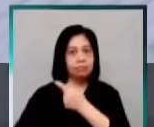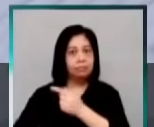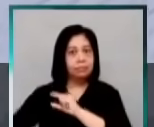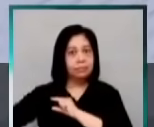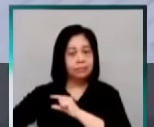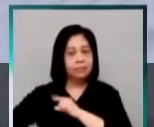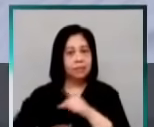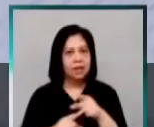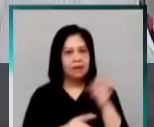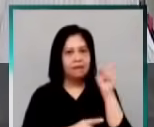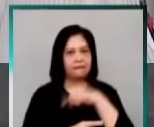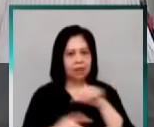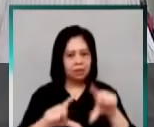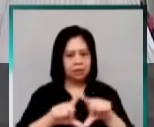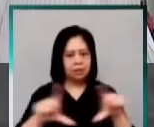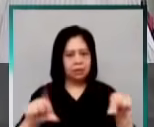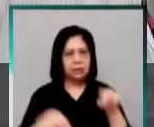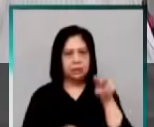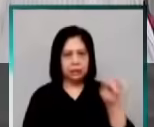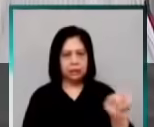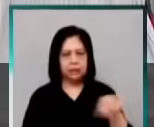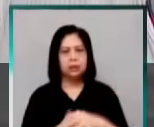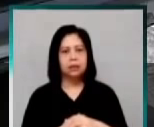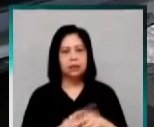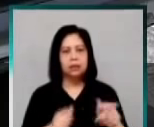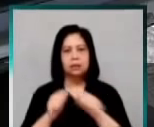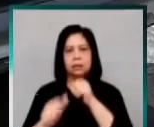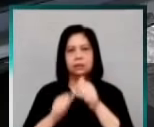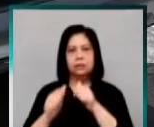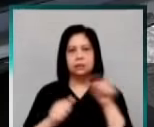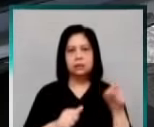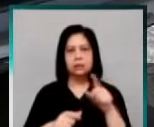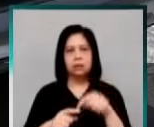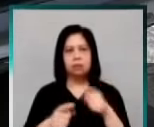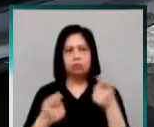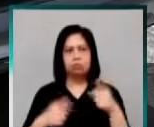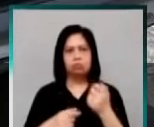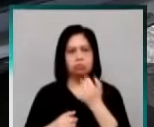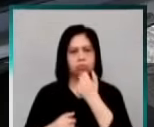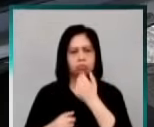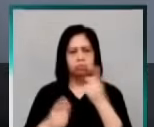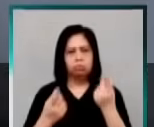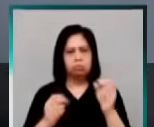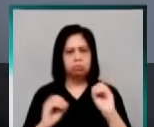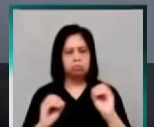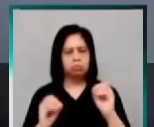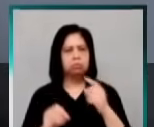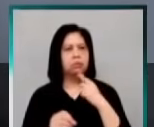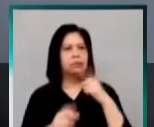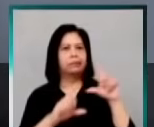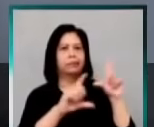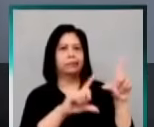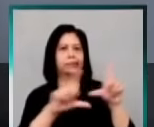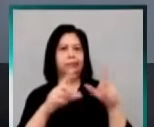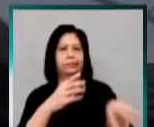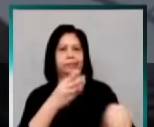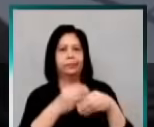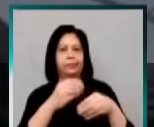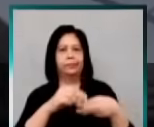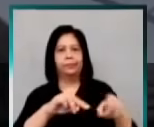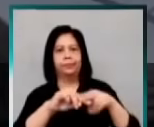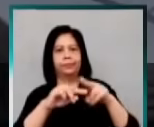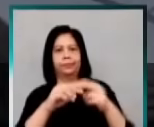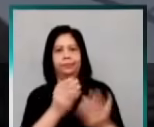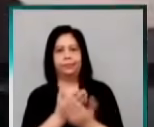plaka ng sasakyan. Itinagin ng isa sa mga suspect ang krimen. Ayon sa mga pulis na harap sa patong-patong na kaso ang mga